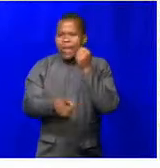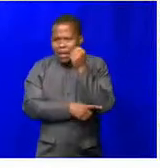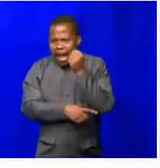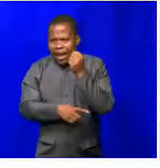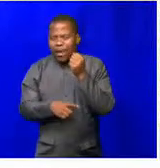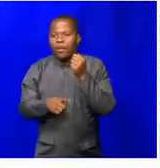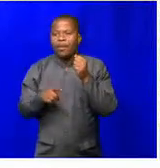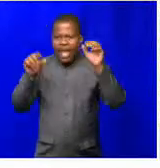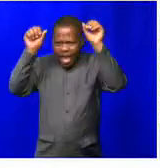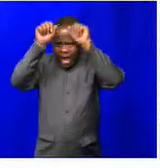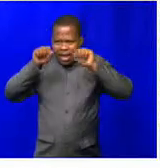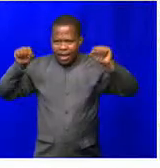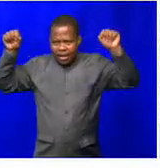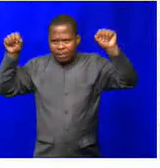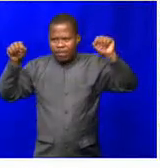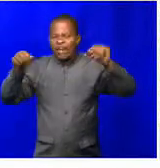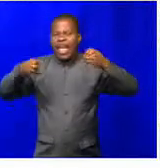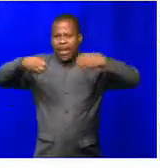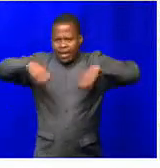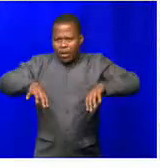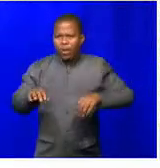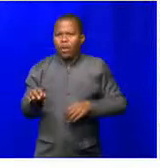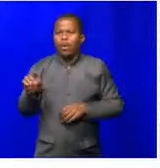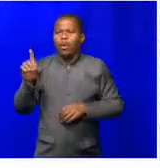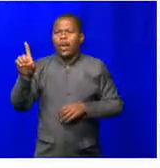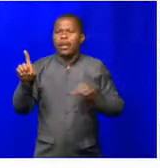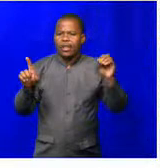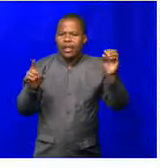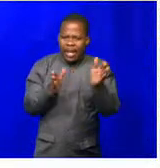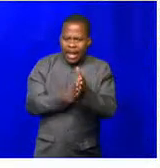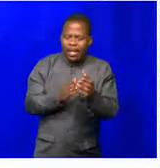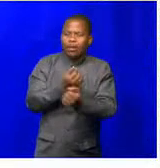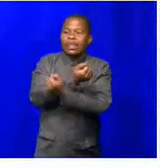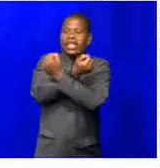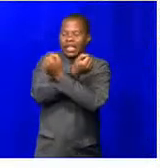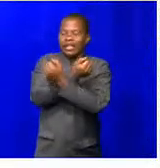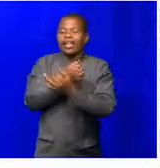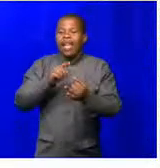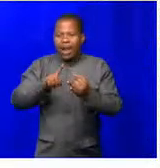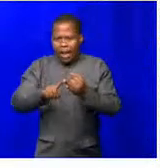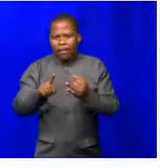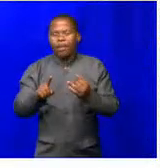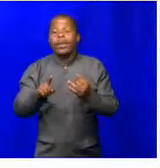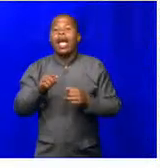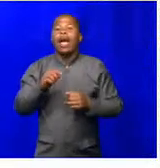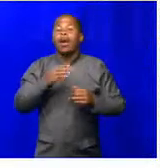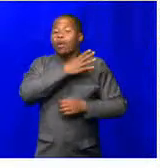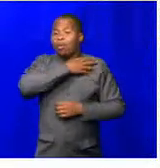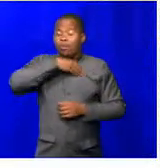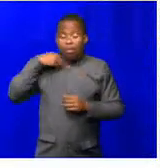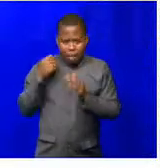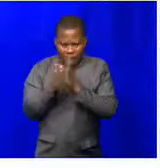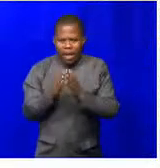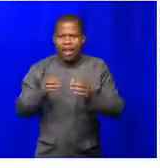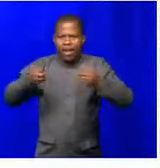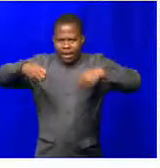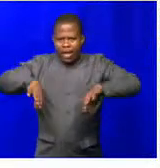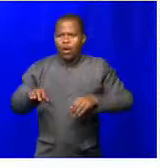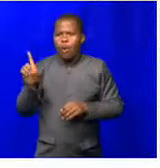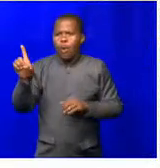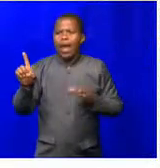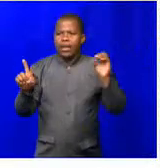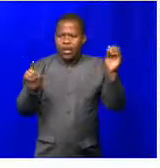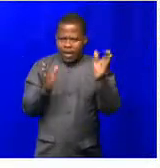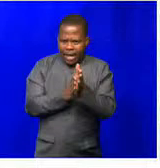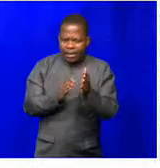akawahambeli kahle njengoba imbabane Highlanders ikhale phansi kumoneni Pirates ngeligolinye ecanzeni. Imazini Wanderers nayo ikhale phansi